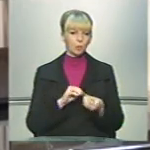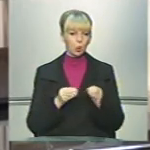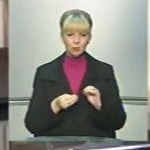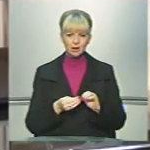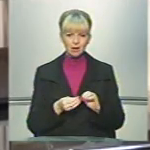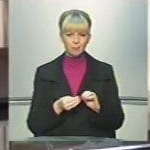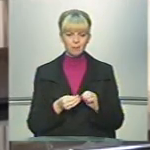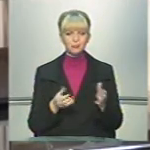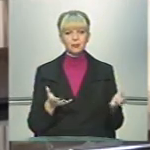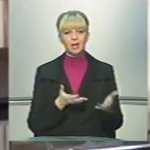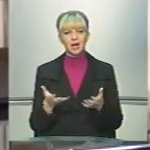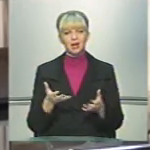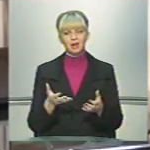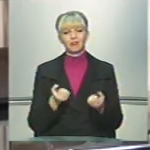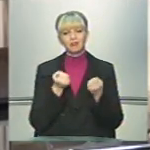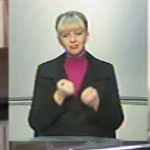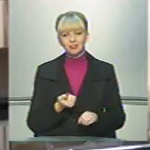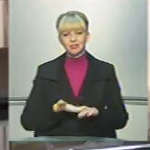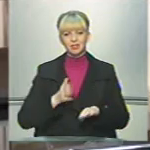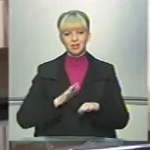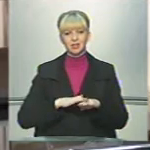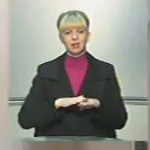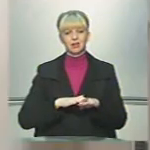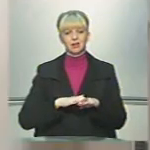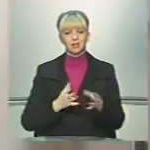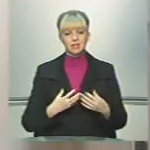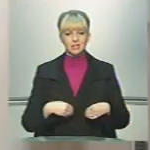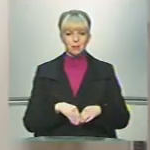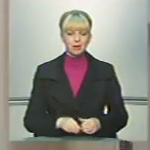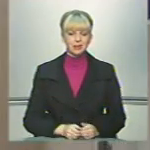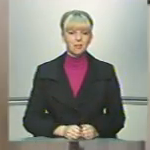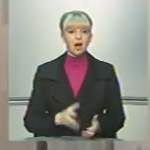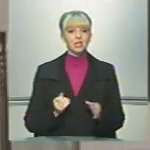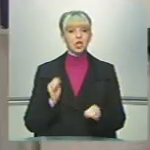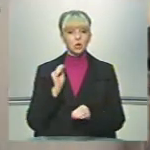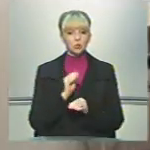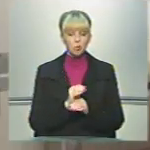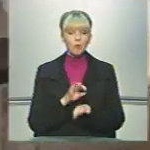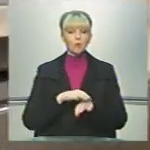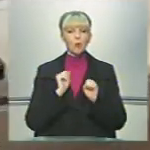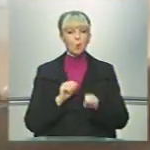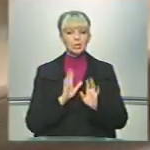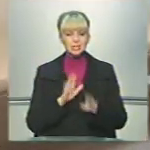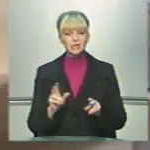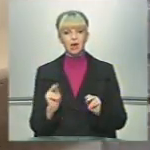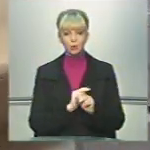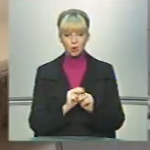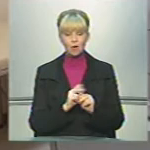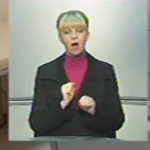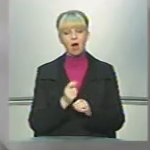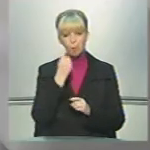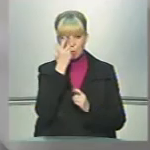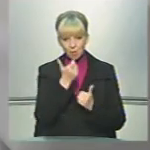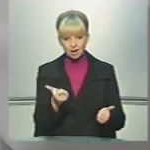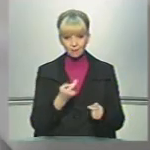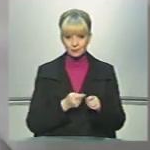проблеми, які обтяжені сімейні анамнези мають. А ще додають, хворобу можна не тільки лікувати, а й